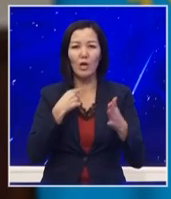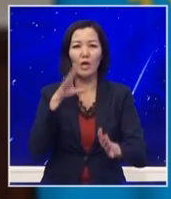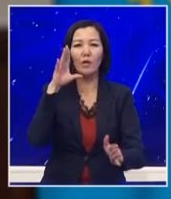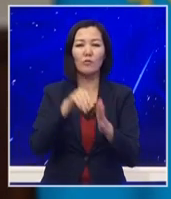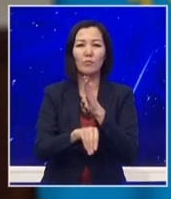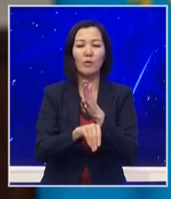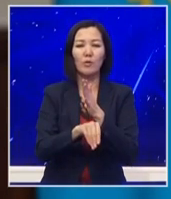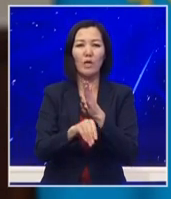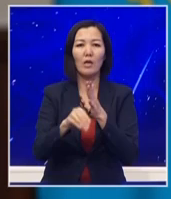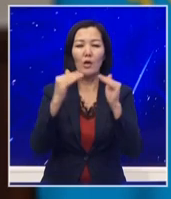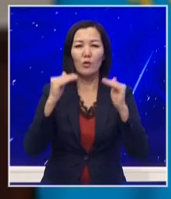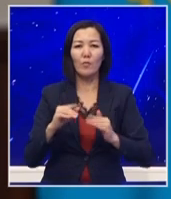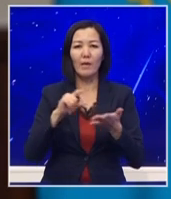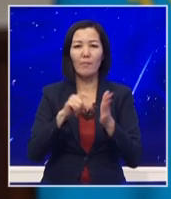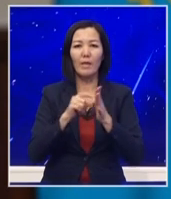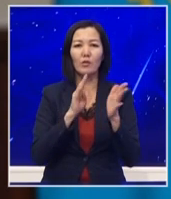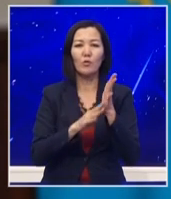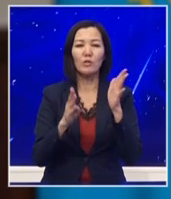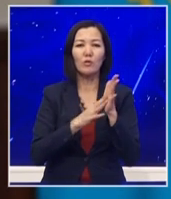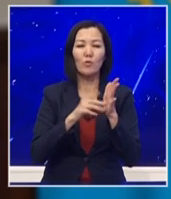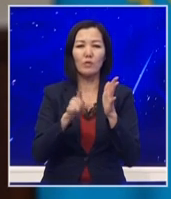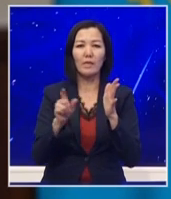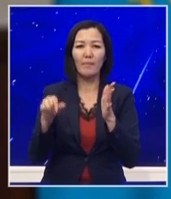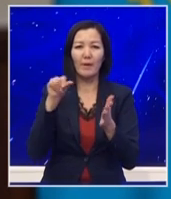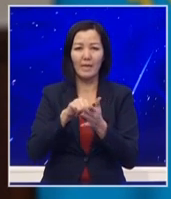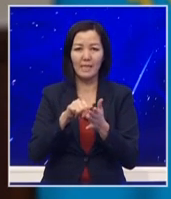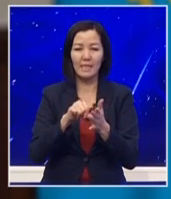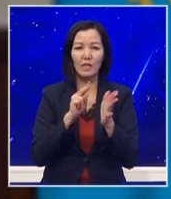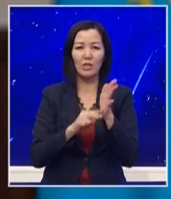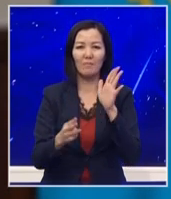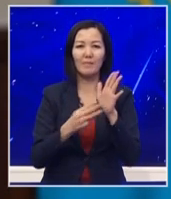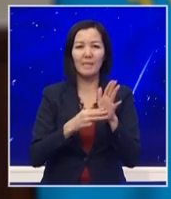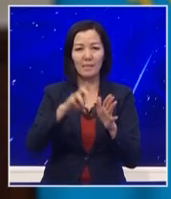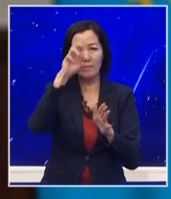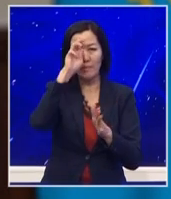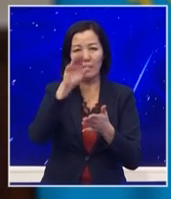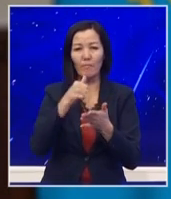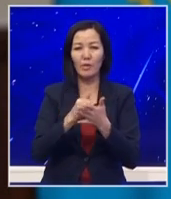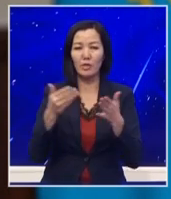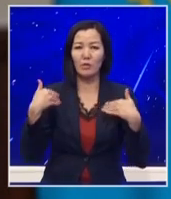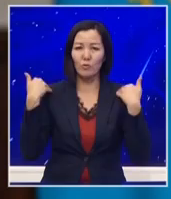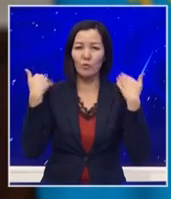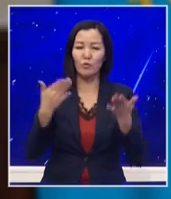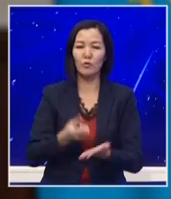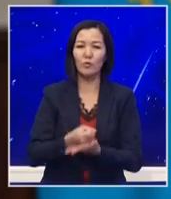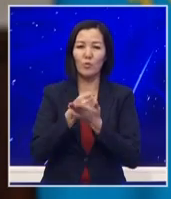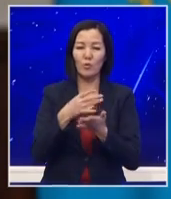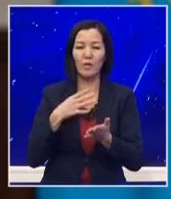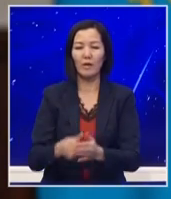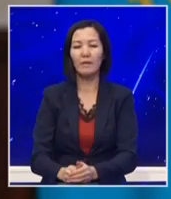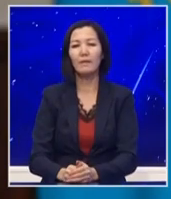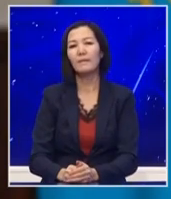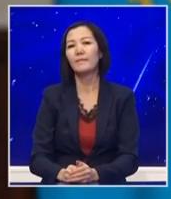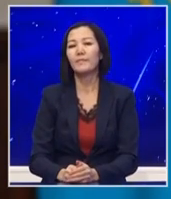ұсынды. Дауыс беруге төменгі палатаның 99 депутаты қатысты, соның 78-і мемлекет басшысының